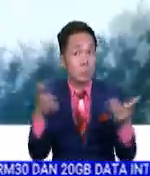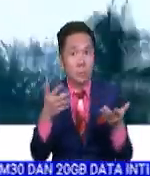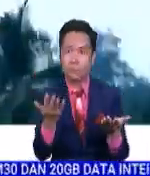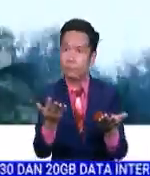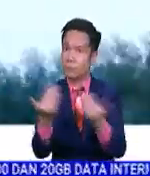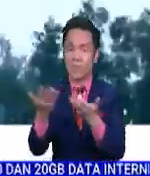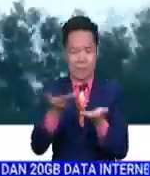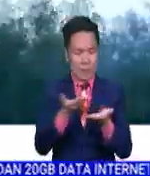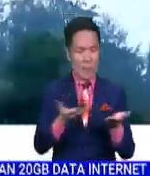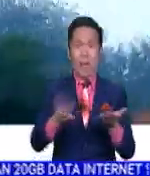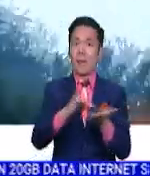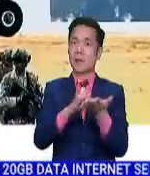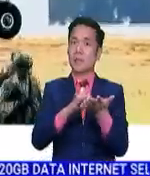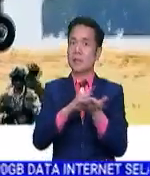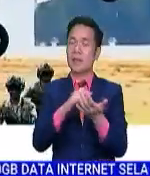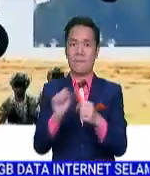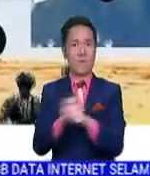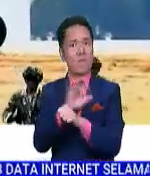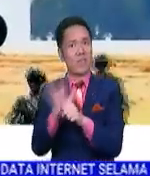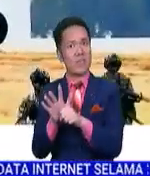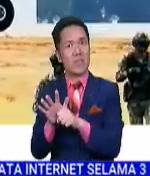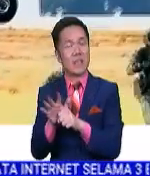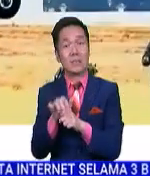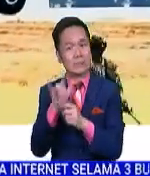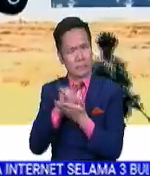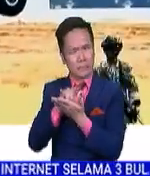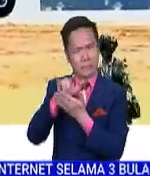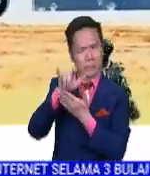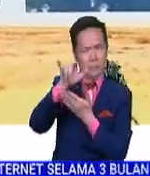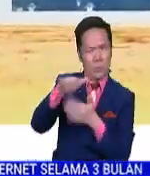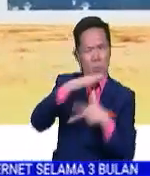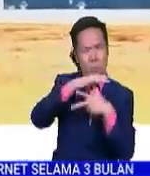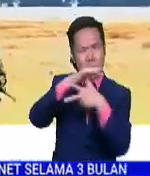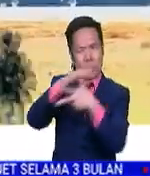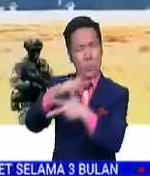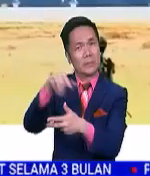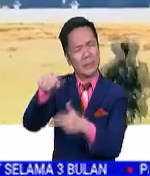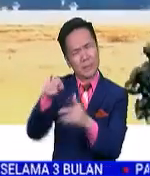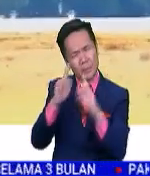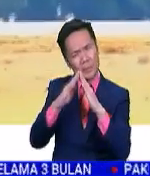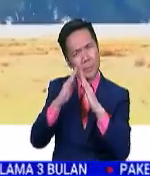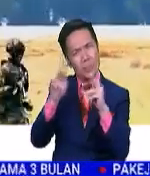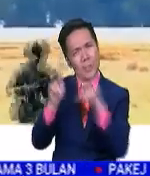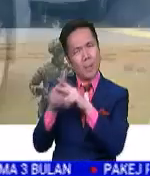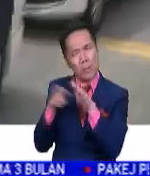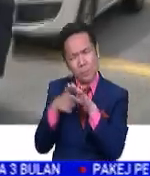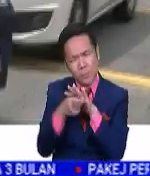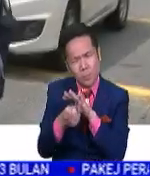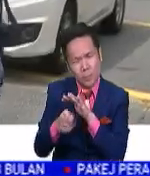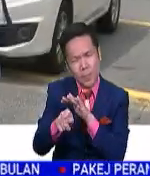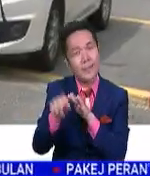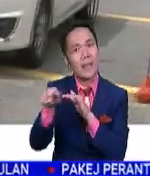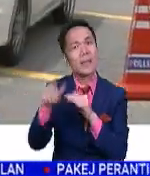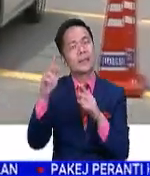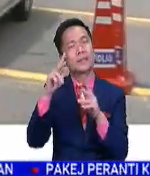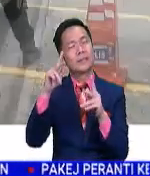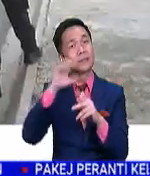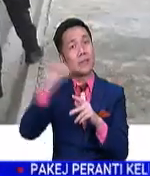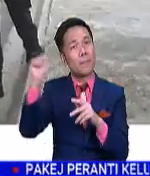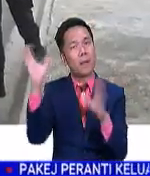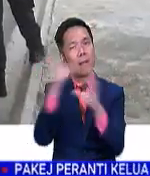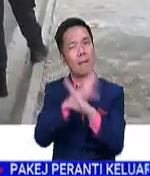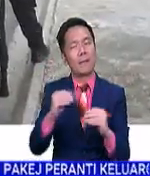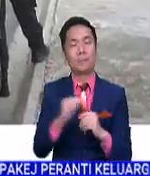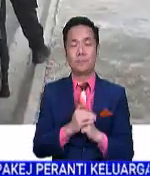membawa peralatan perubatan COVID-19 ke kawasan pedalaman khususnya di Sabah dan Sarawak. Selain